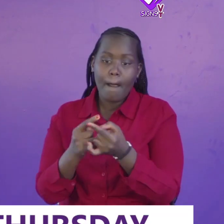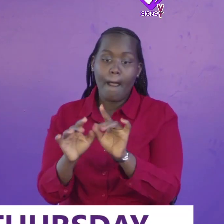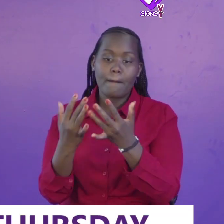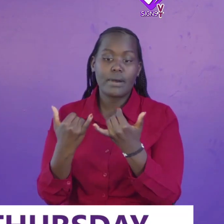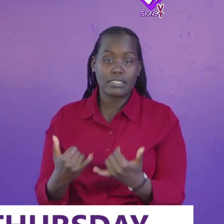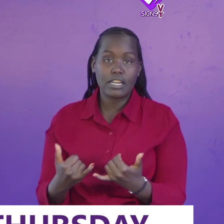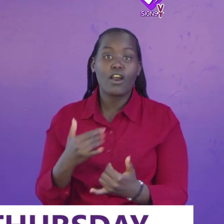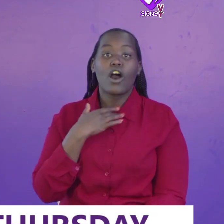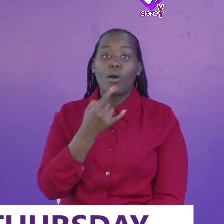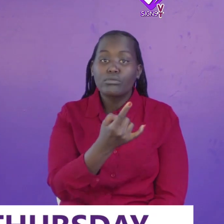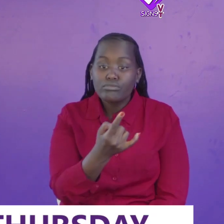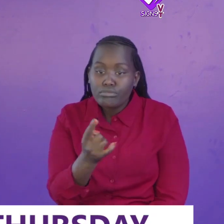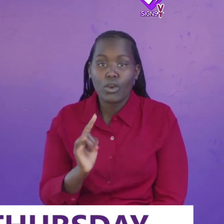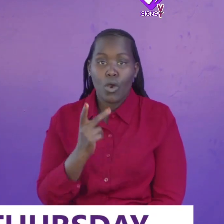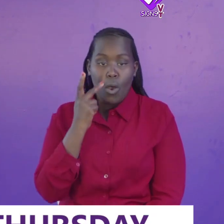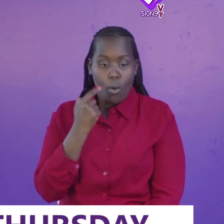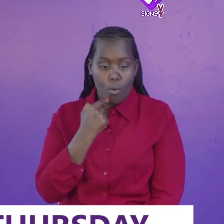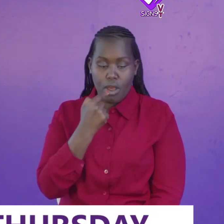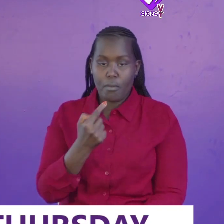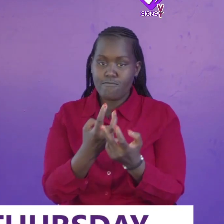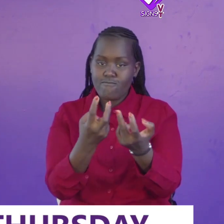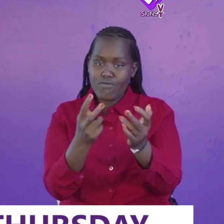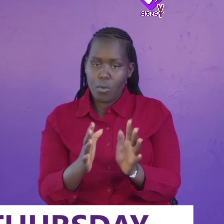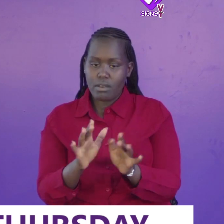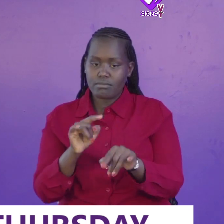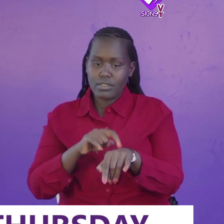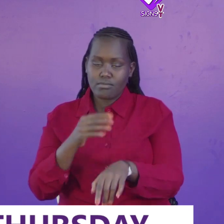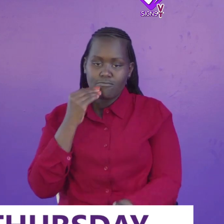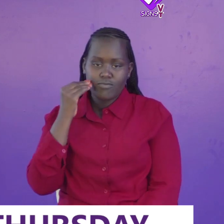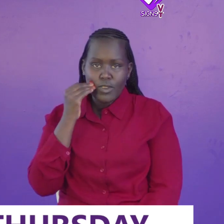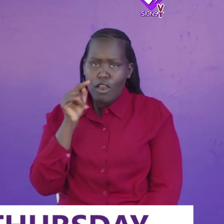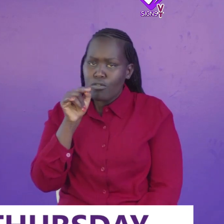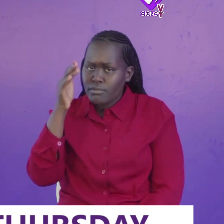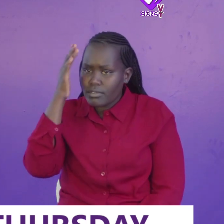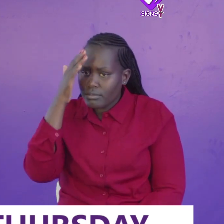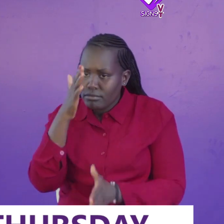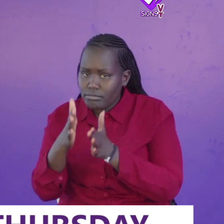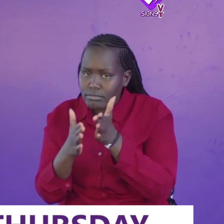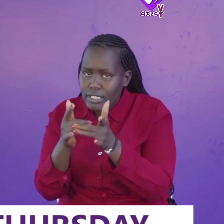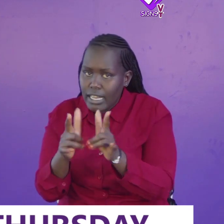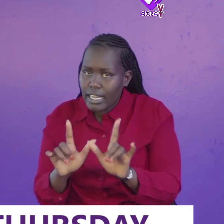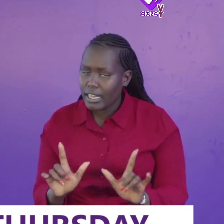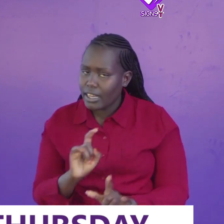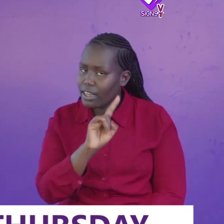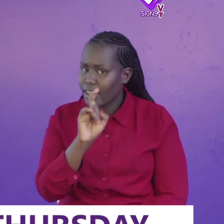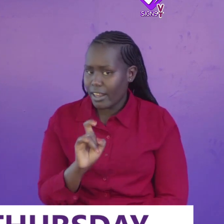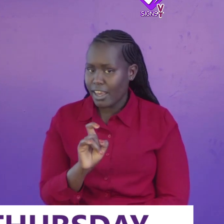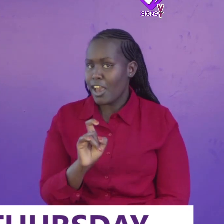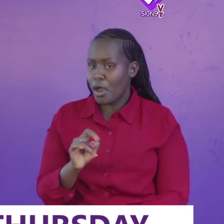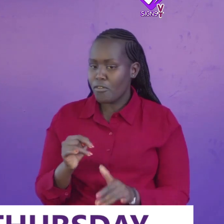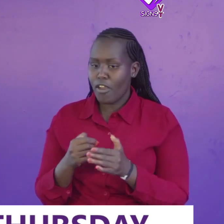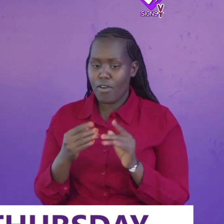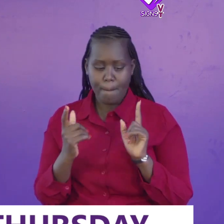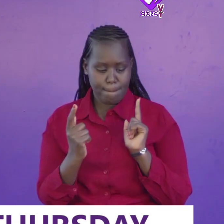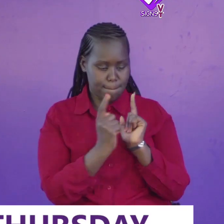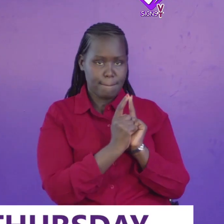hivi nataka uniambie wewe mtazamaji wangu ukiwa hapo nyumbani, do you know sign language and have you ever encountered a